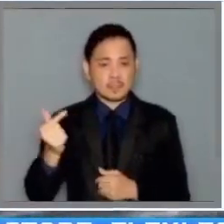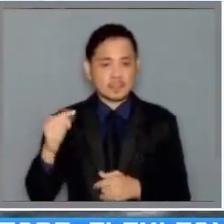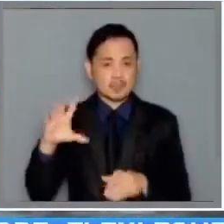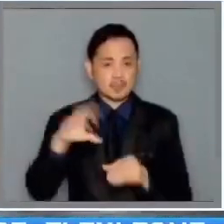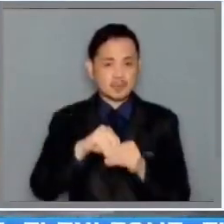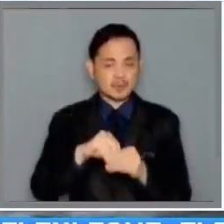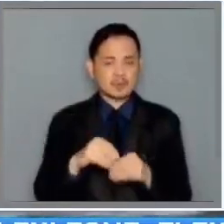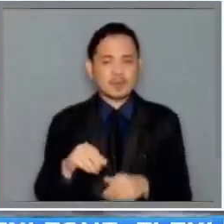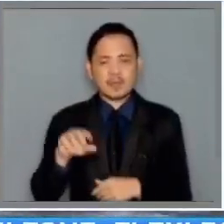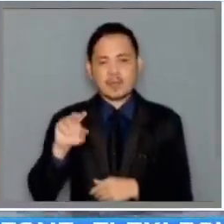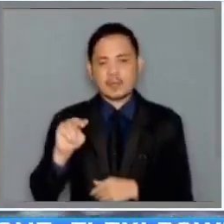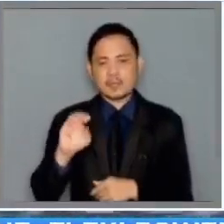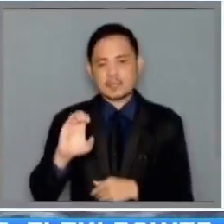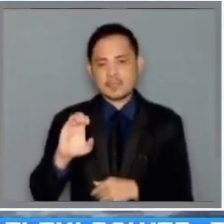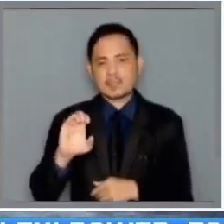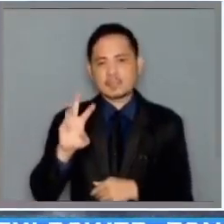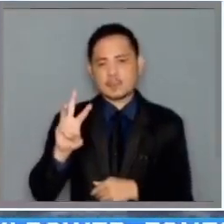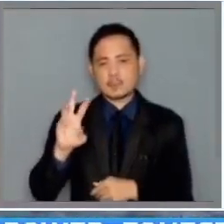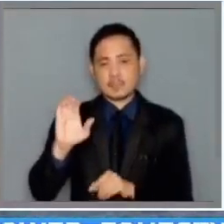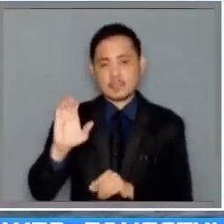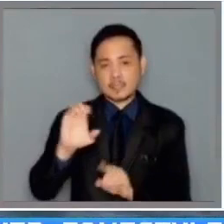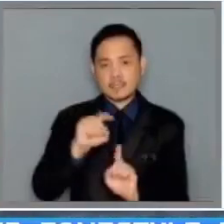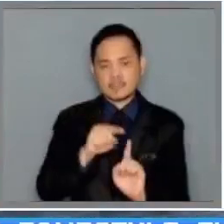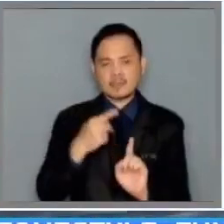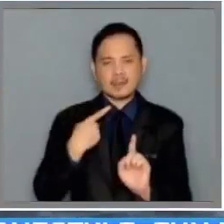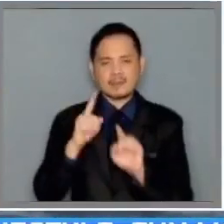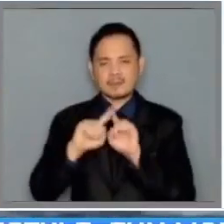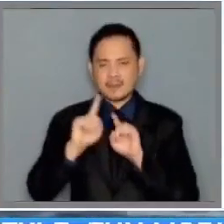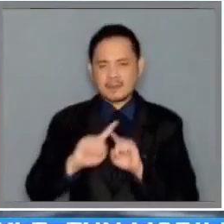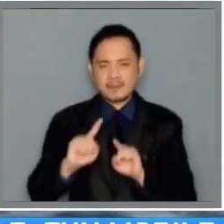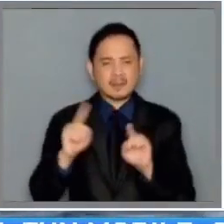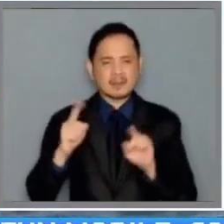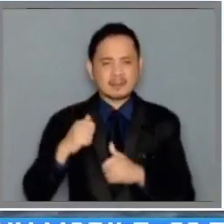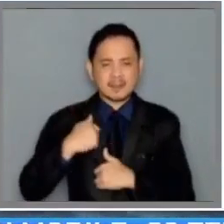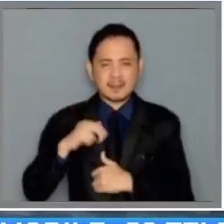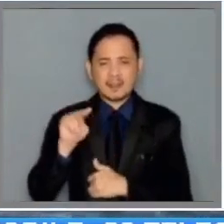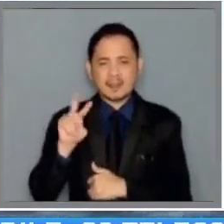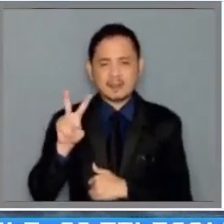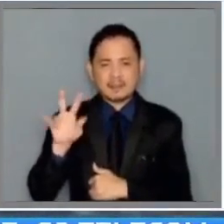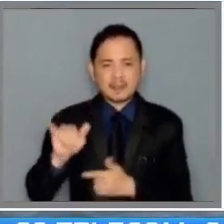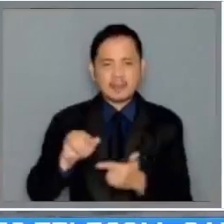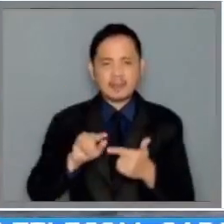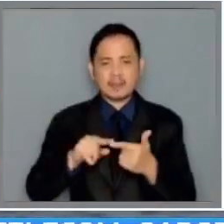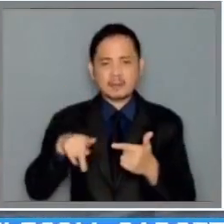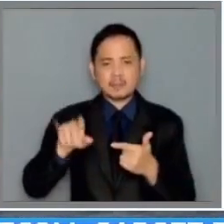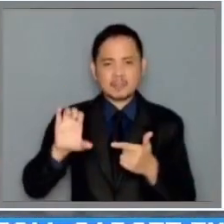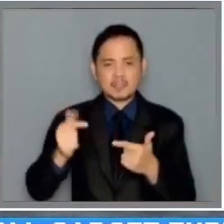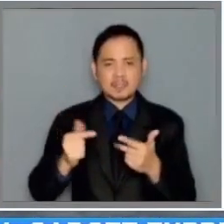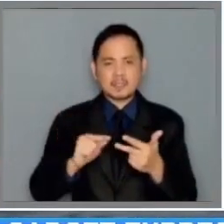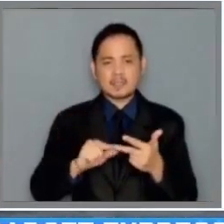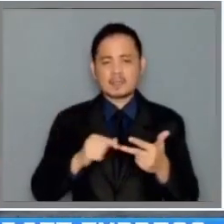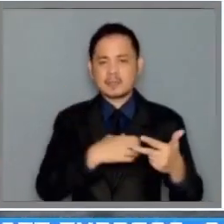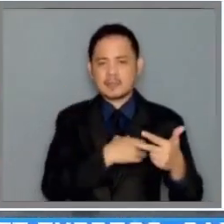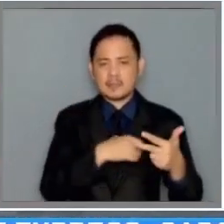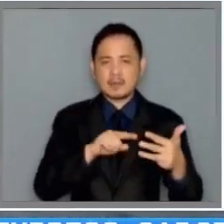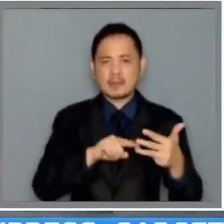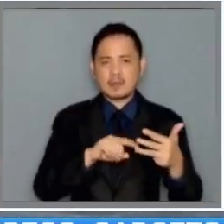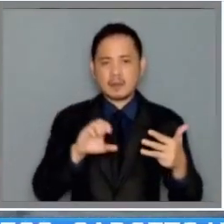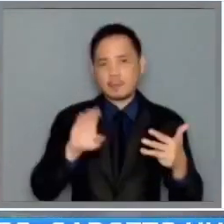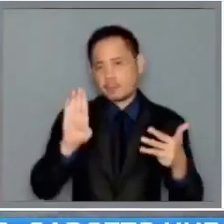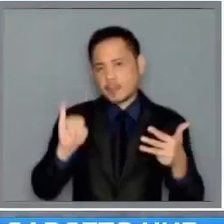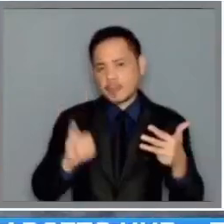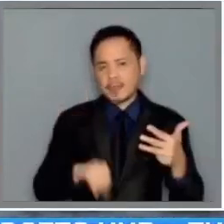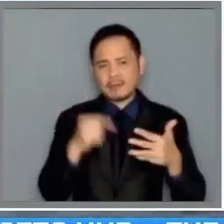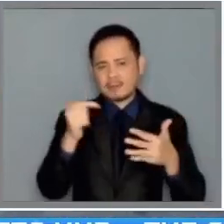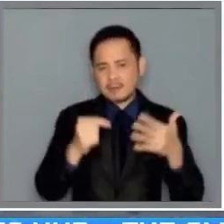NCWC, nagsanib-pwersa ang mga operatiba ng Philippine Navy, Coast Guard, PNP, PIDEA, Customs at iba pa para respondehan ang